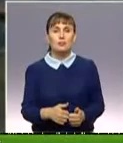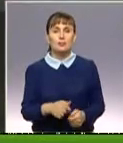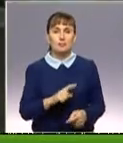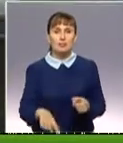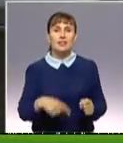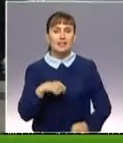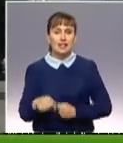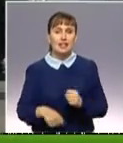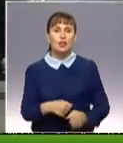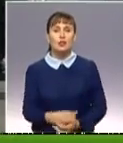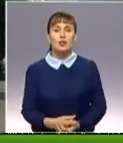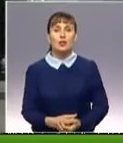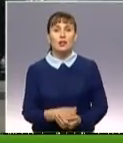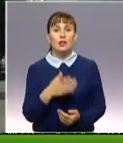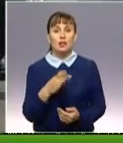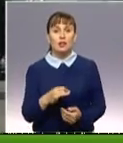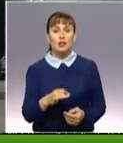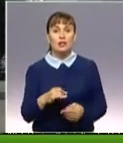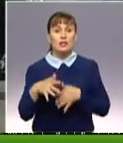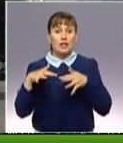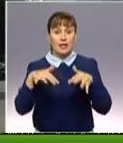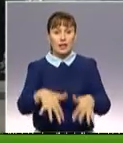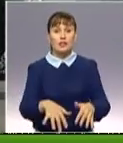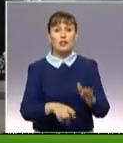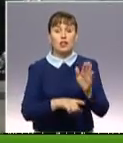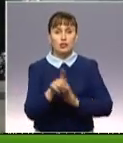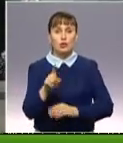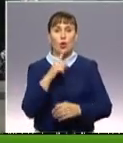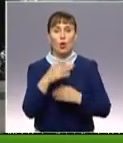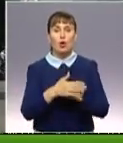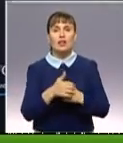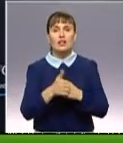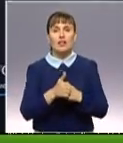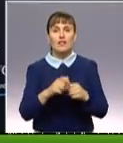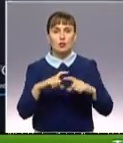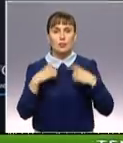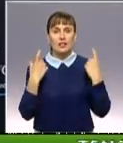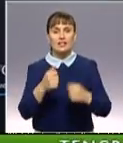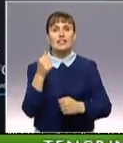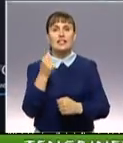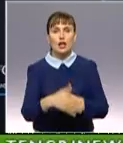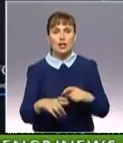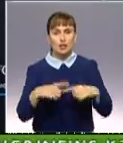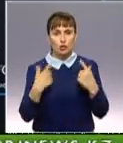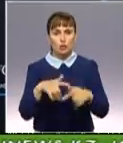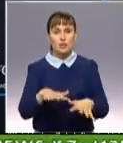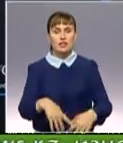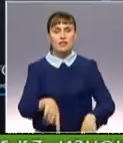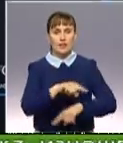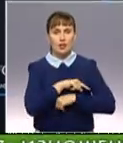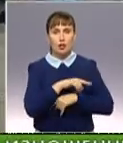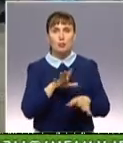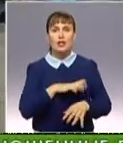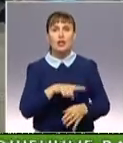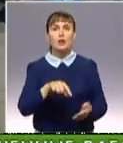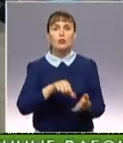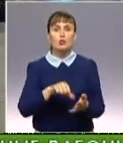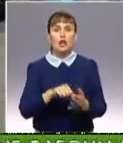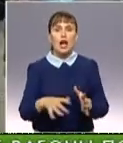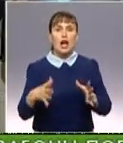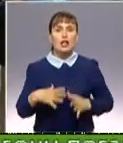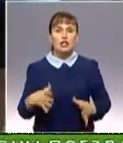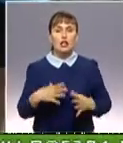настроение. Финиш велозаезда состоялся около главной спортивной арены города – центрального стадиона. Здесь участников